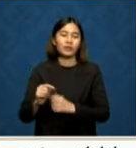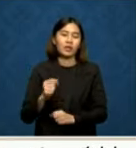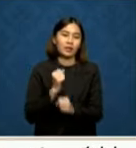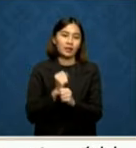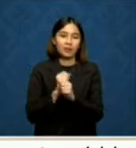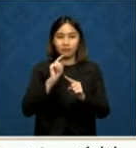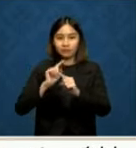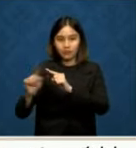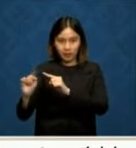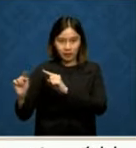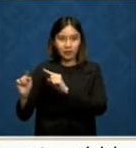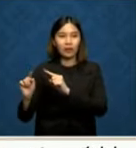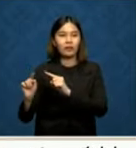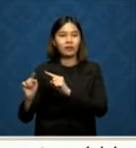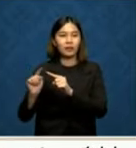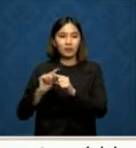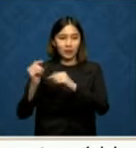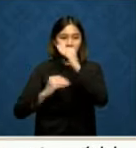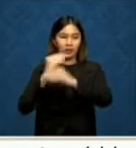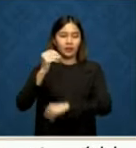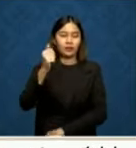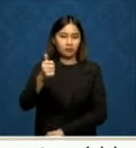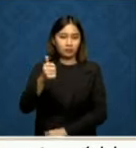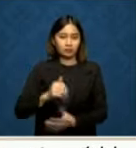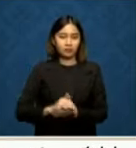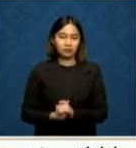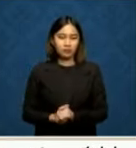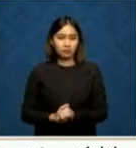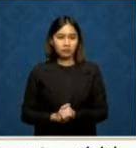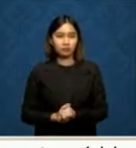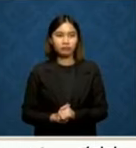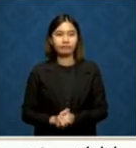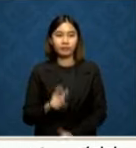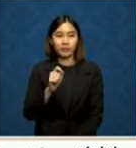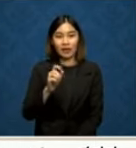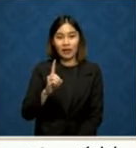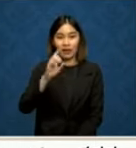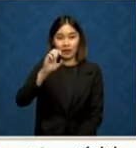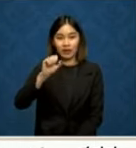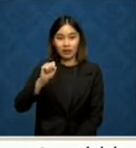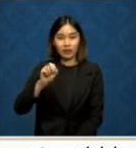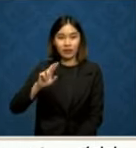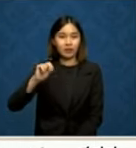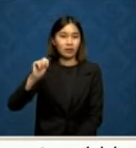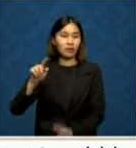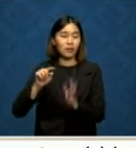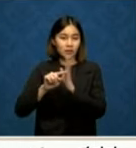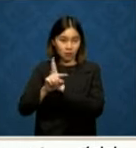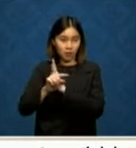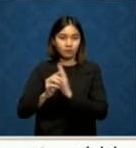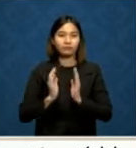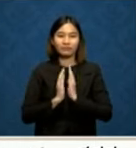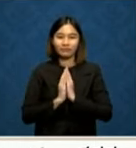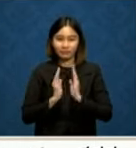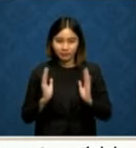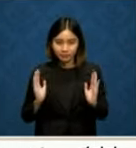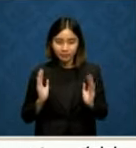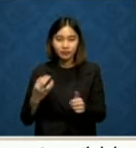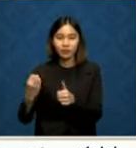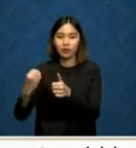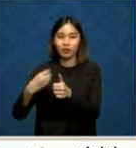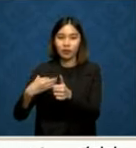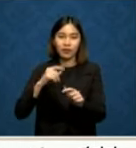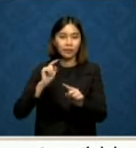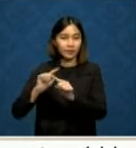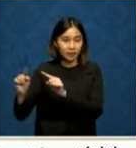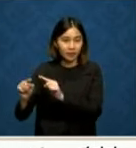ทำเรื่องนี้ได้มากขึ้นนะคะส่นท่านอดิßenเพีงเกฎนะคะก็ต้องขอปครูนคําแนะนำ